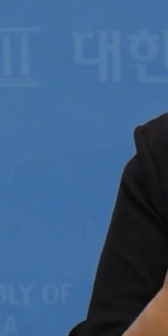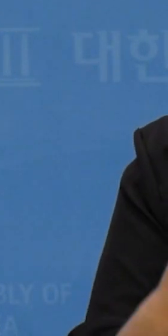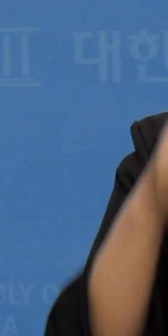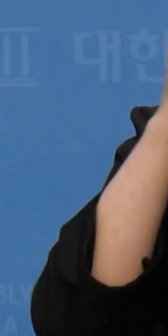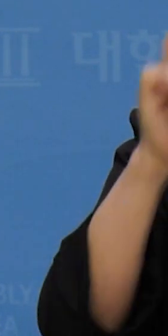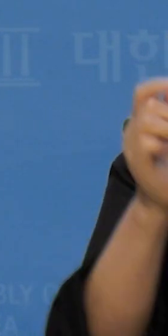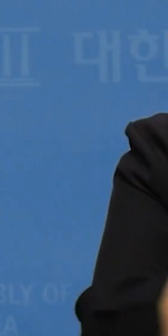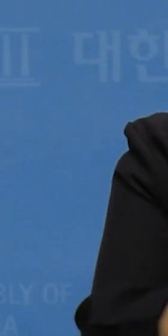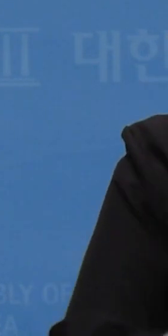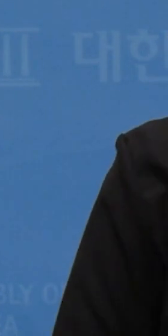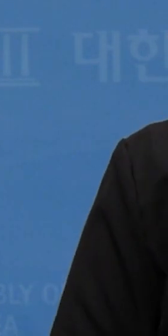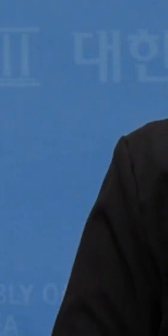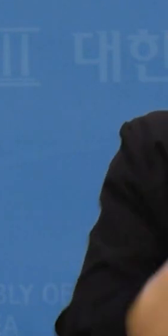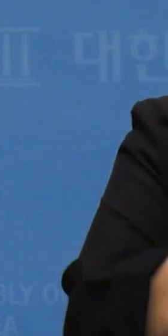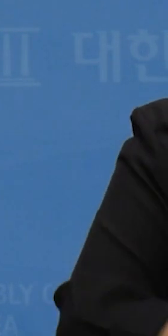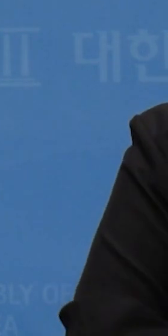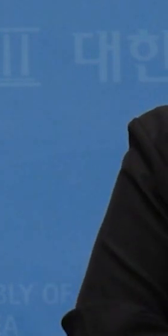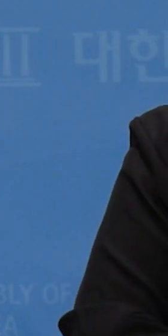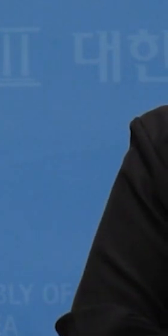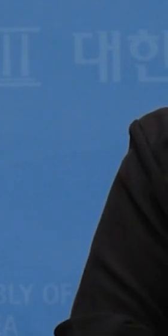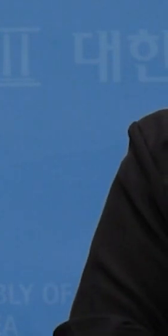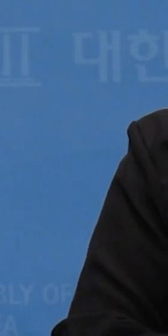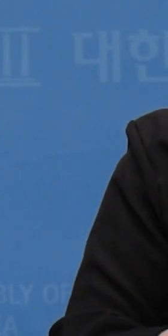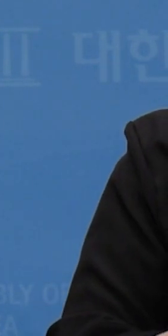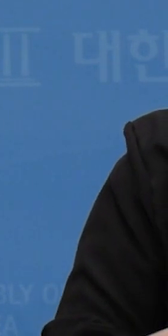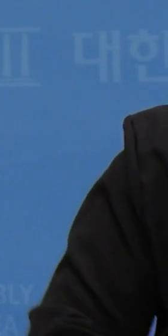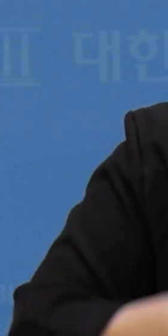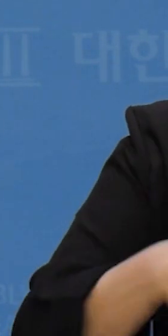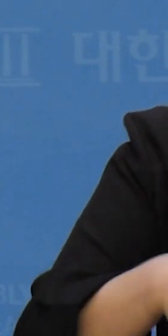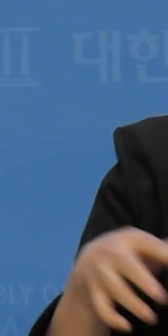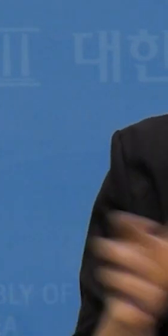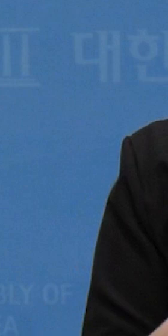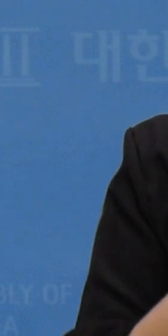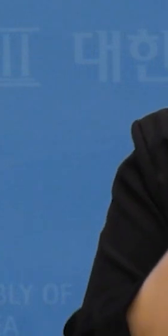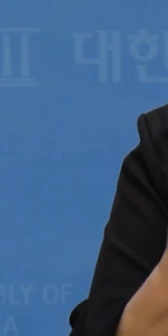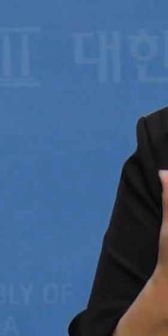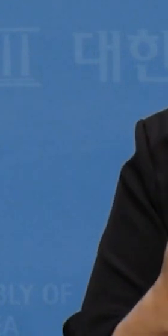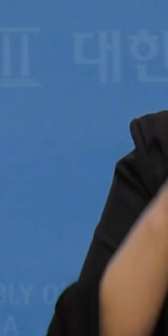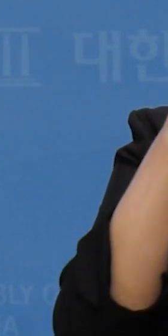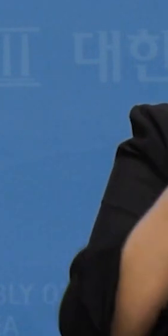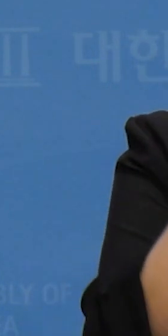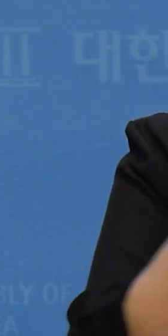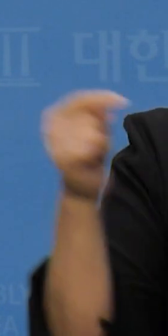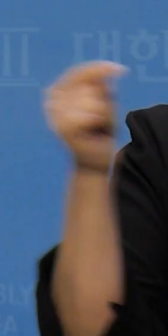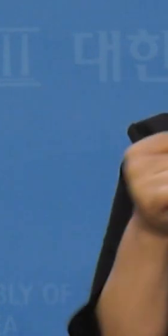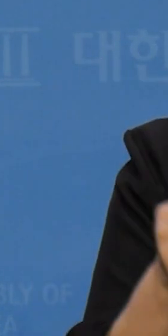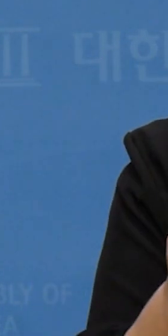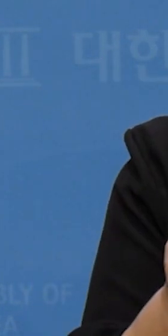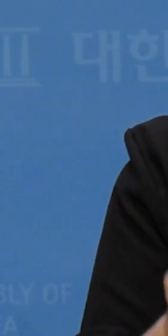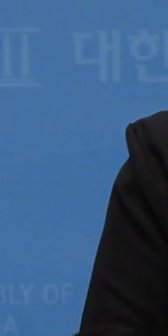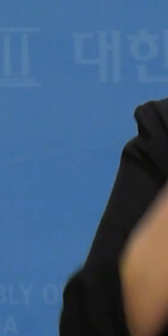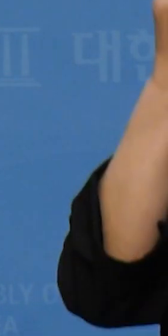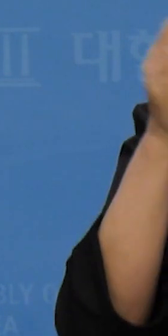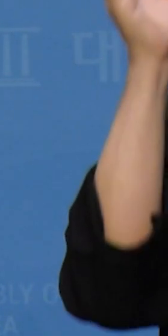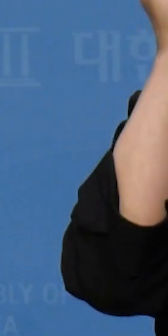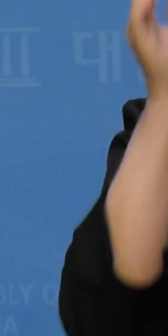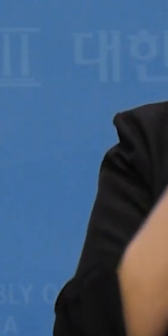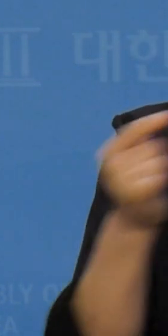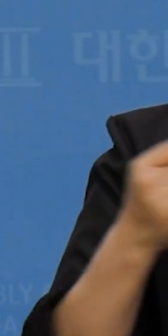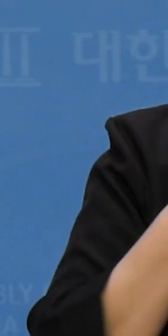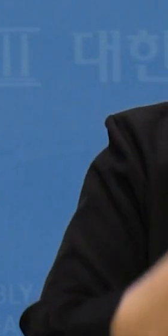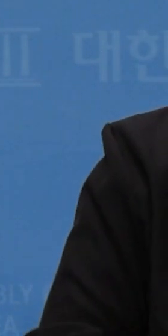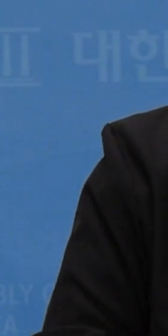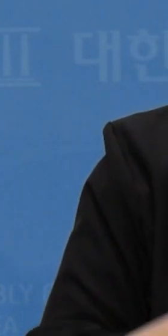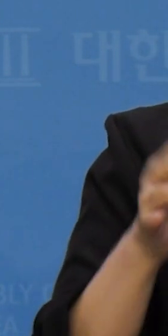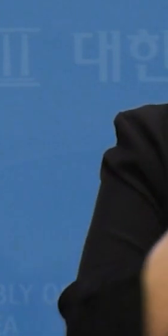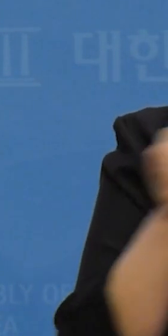윤 대통령의 협치 거부 선언은 당선 이후 줄곧 소통과 협치, 통합의 메시지를 기다려온 국민에게